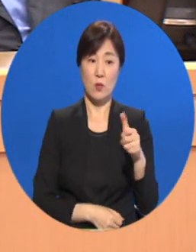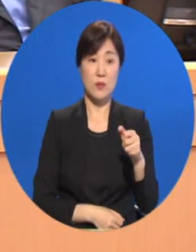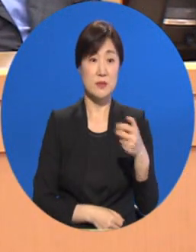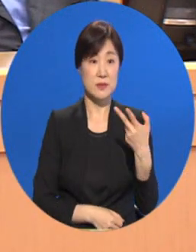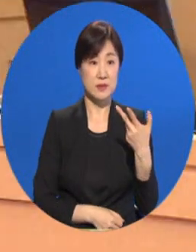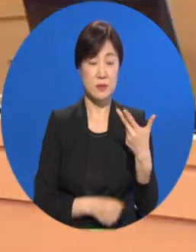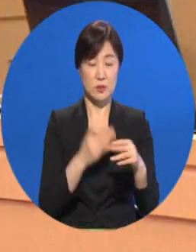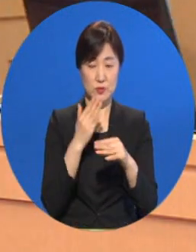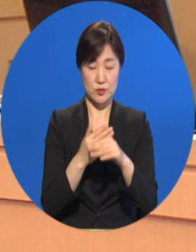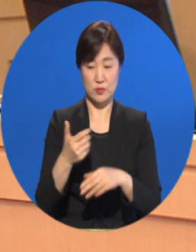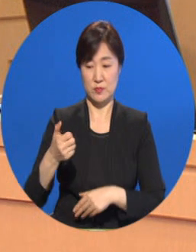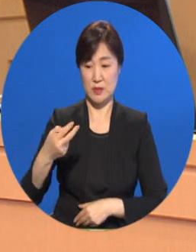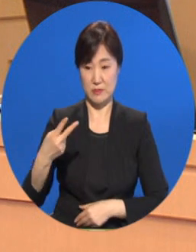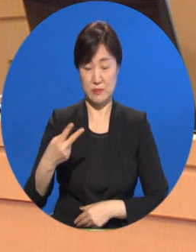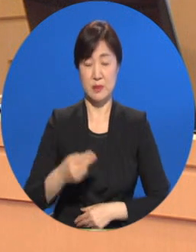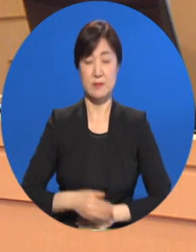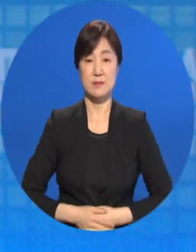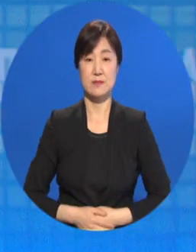53명을 차지하고 있습니다.